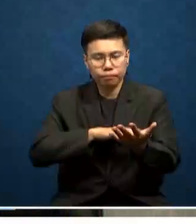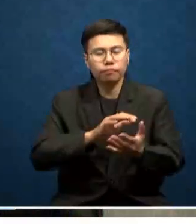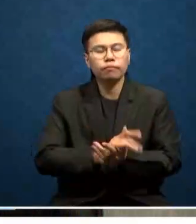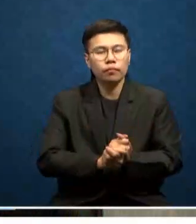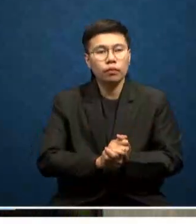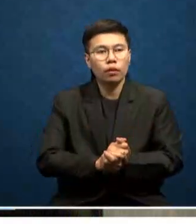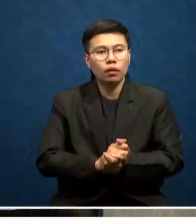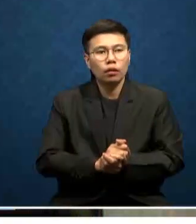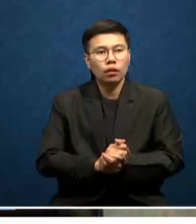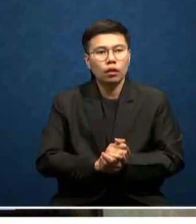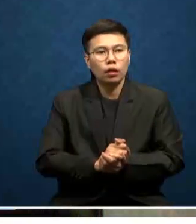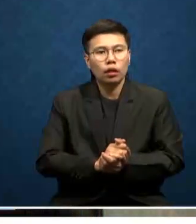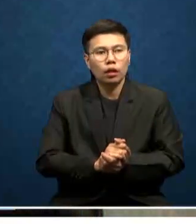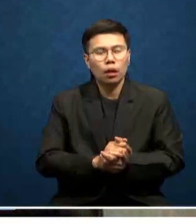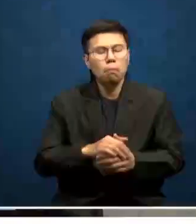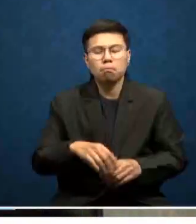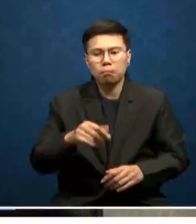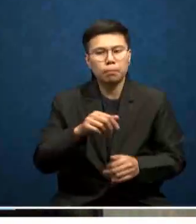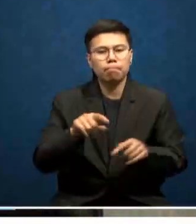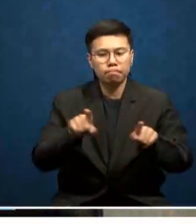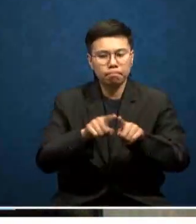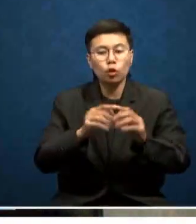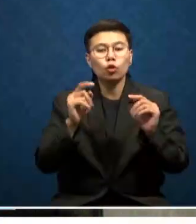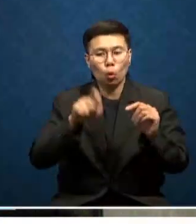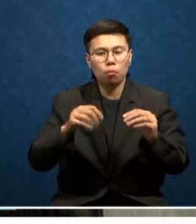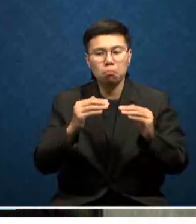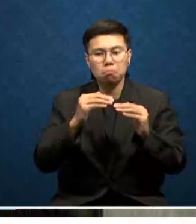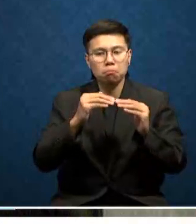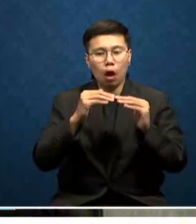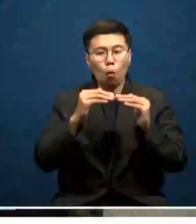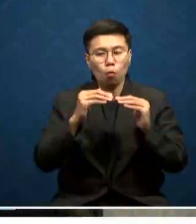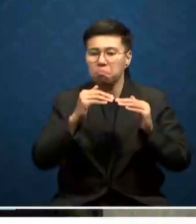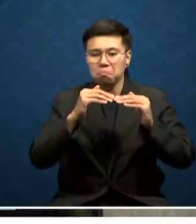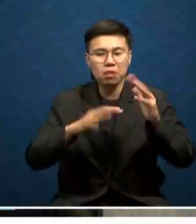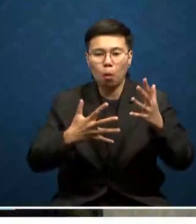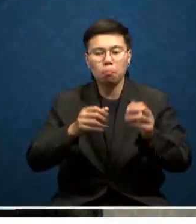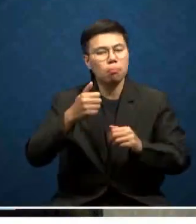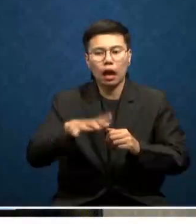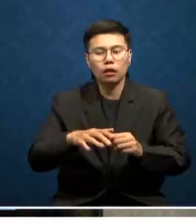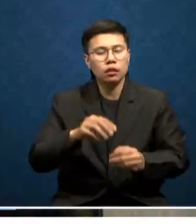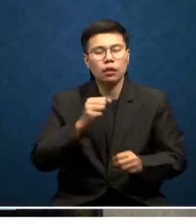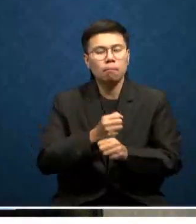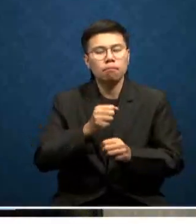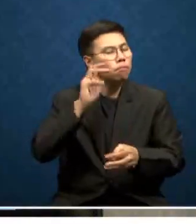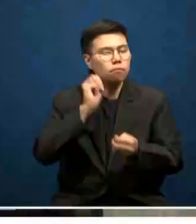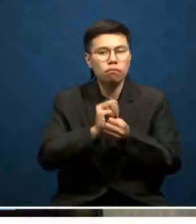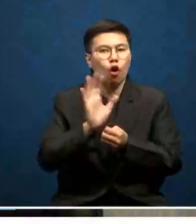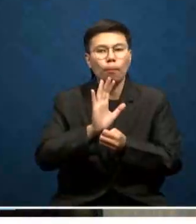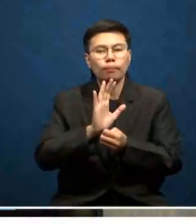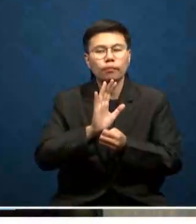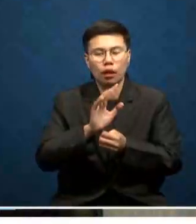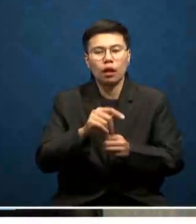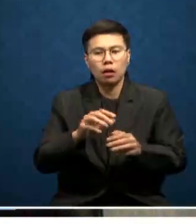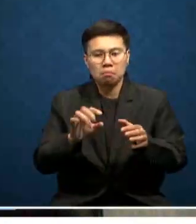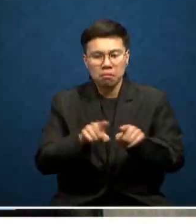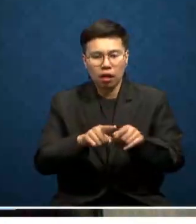เพื่อไม่ให้เอารัฐเปรียบหรือว่ากระทำการที่ไม่เหมาะสมเช่นกระทำการทารุณโ